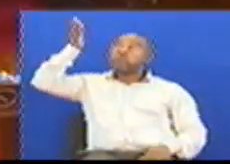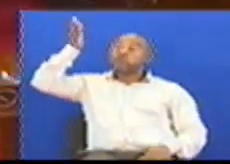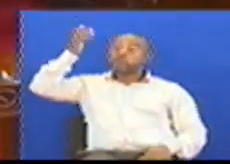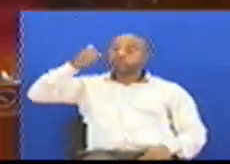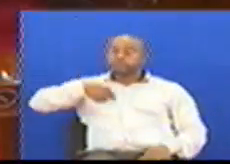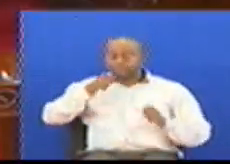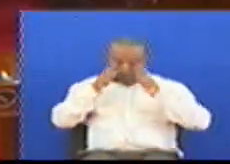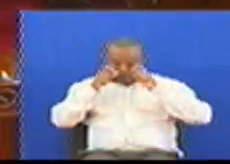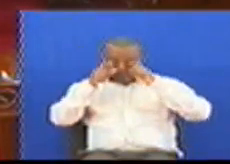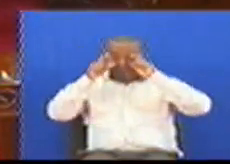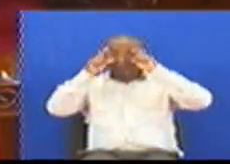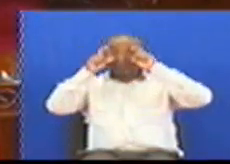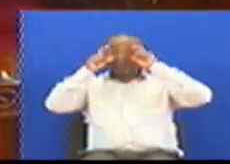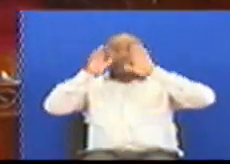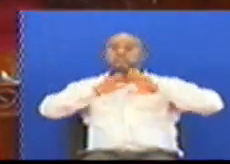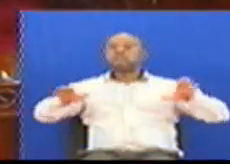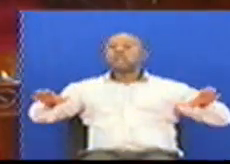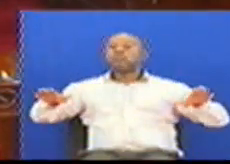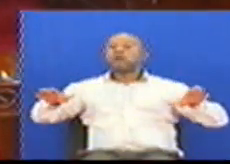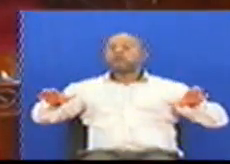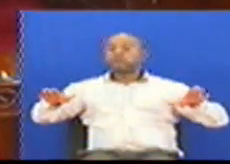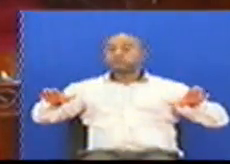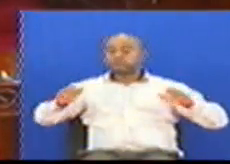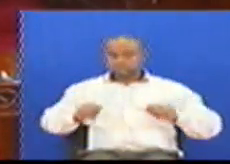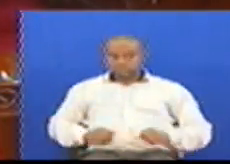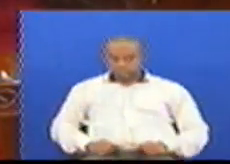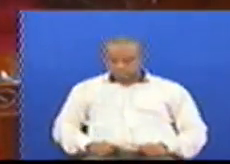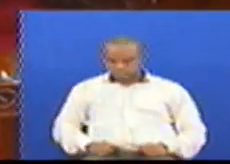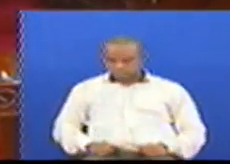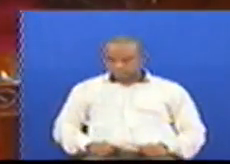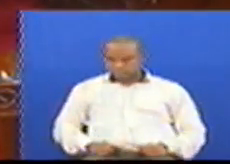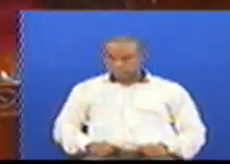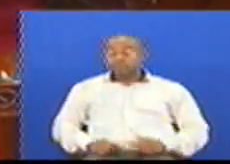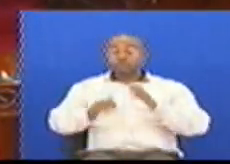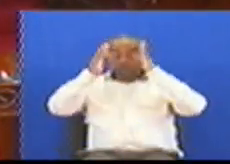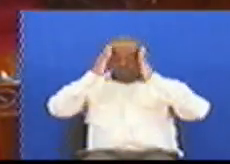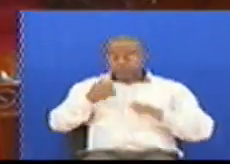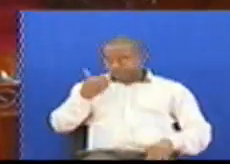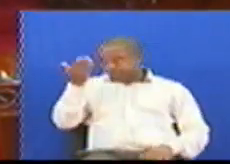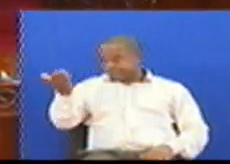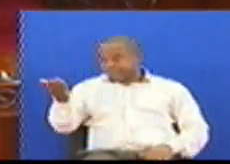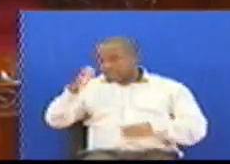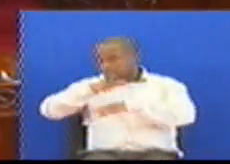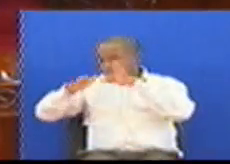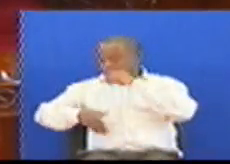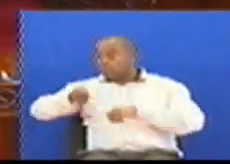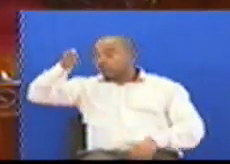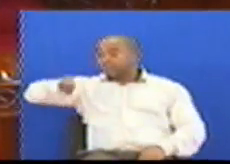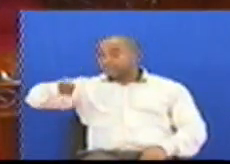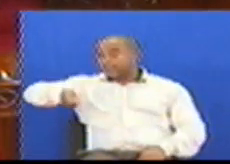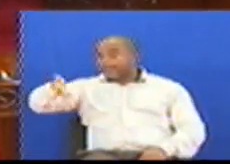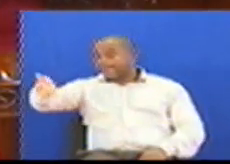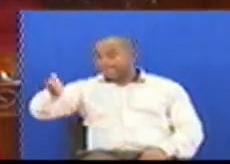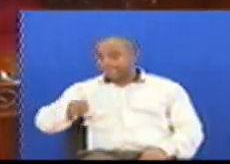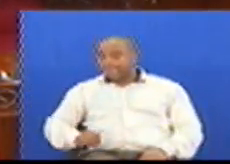salama na kuendelea kuwatumikia wananchi wa Chemba. Mheshimiwa Naibu Spika, na mimi nianze